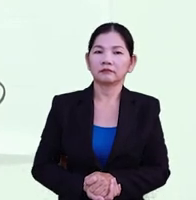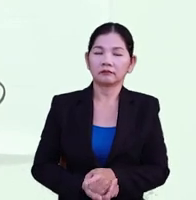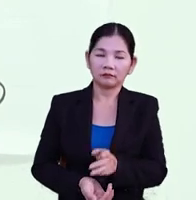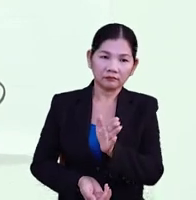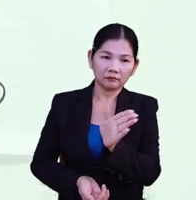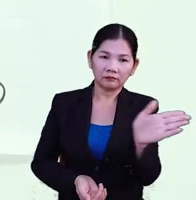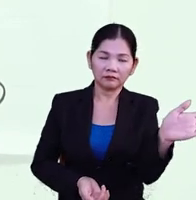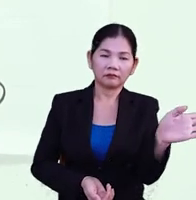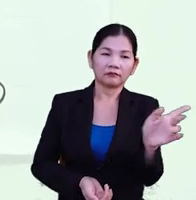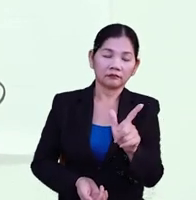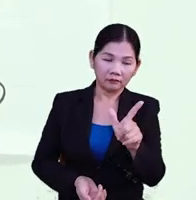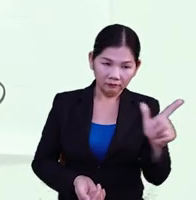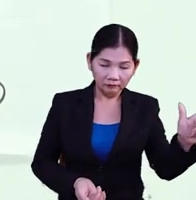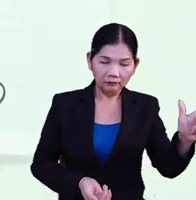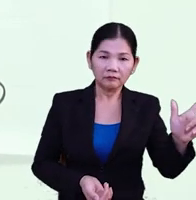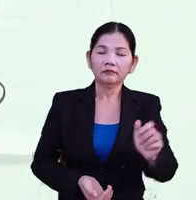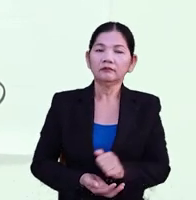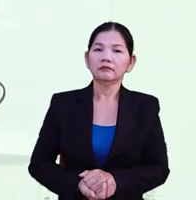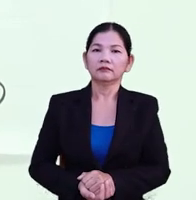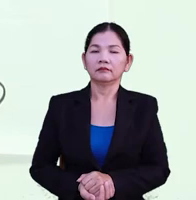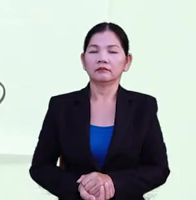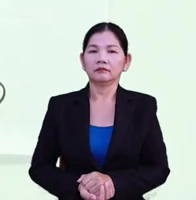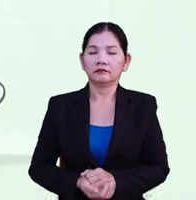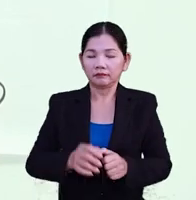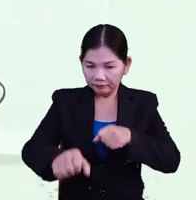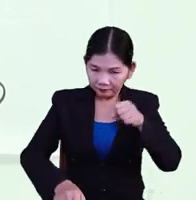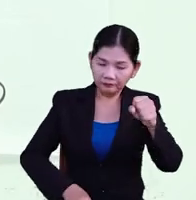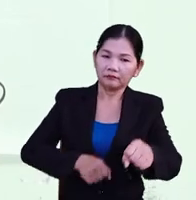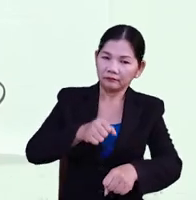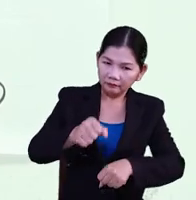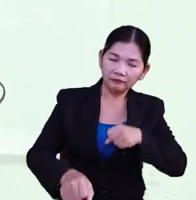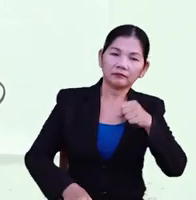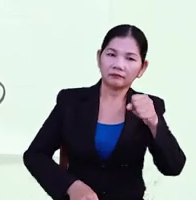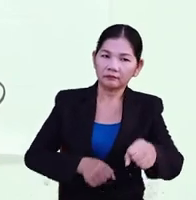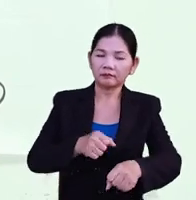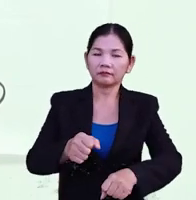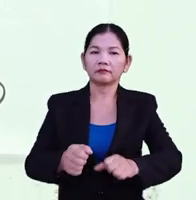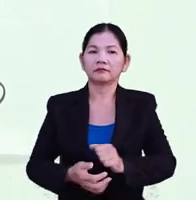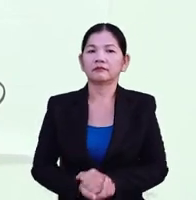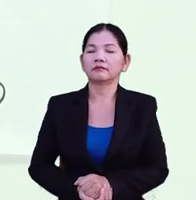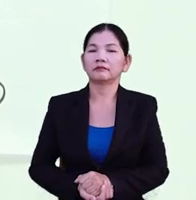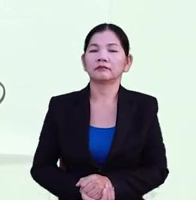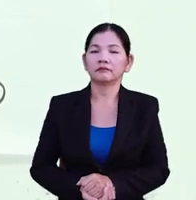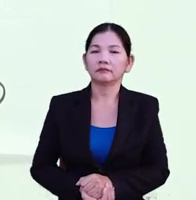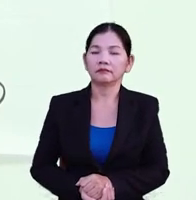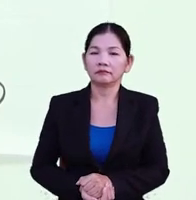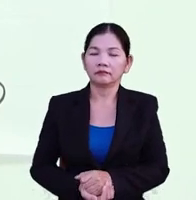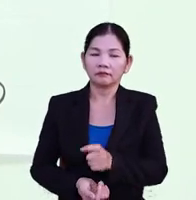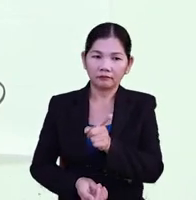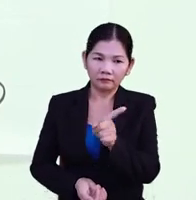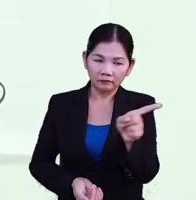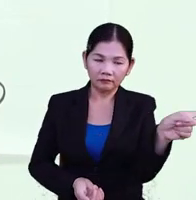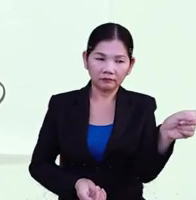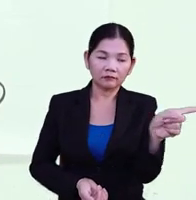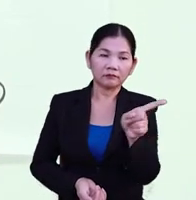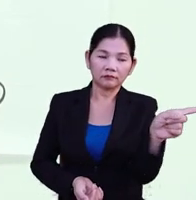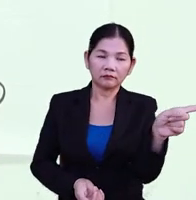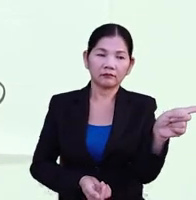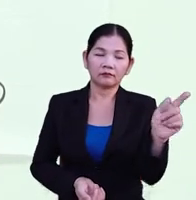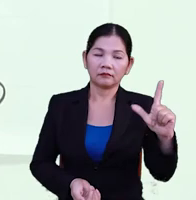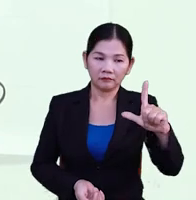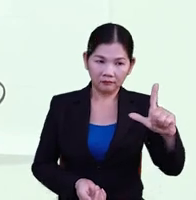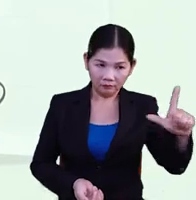ទៅឆ្វេងណោះកូនណាចាយើងកំពុងតែជីកចឹងទៅព្រួយនេះគេប្រាប់យើងមានន័យថាឲ្យប្រាប់យើងឲ្យយើង